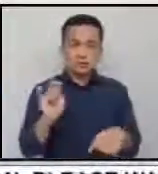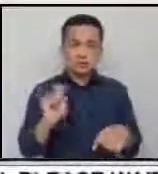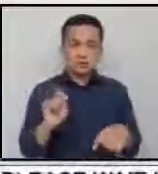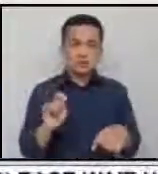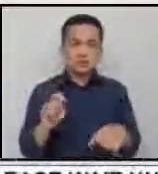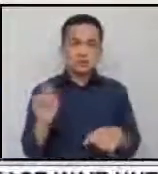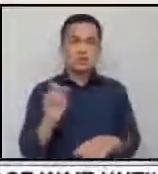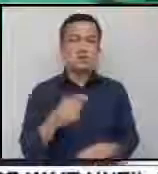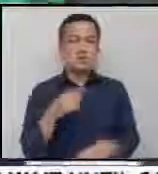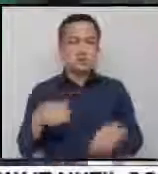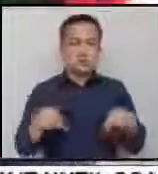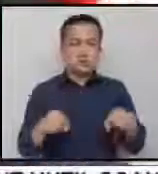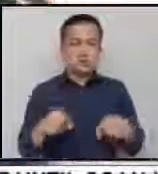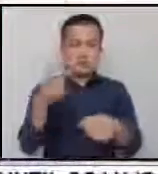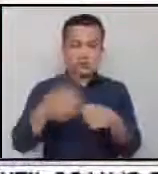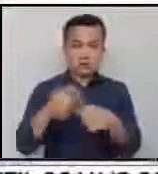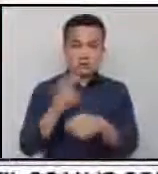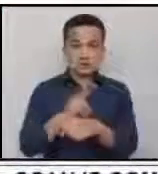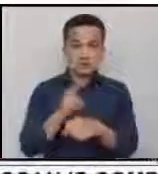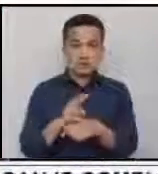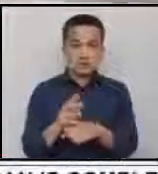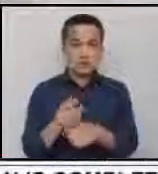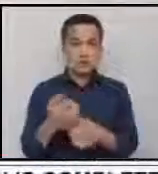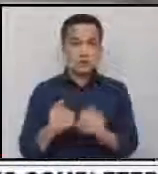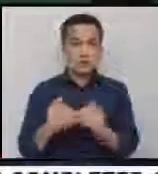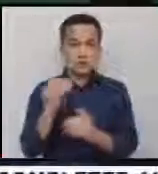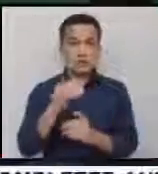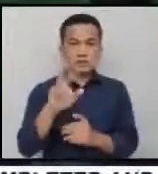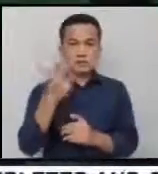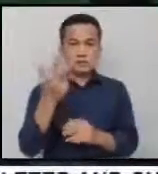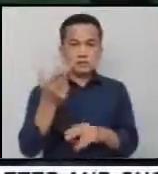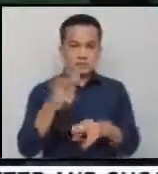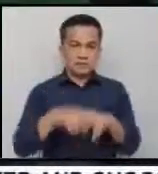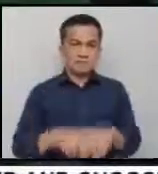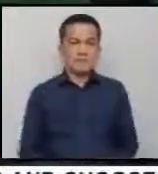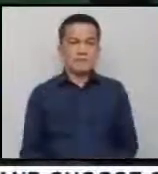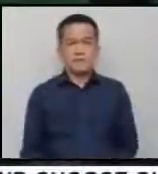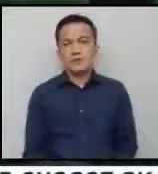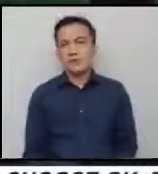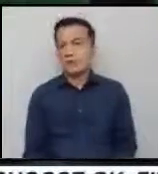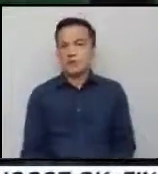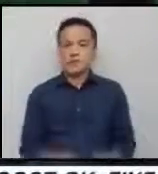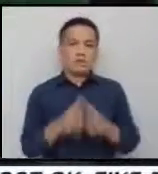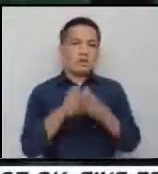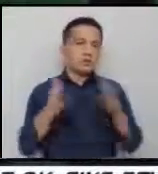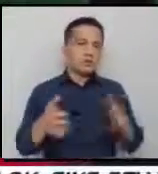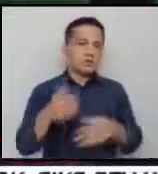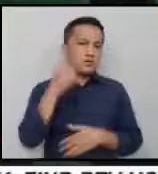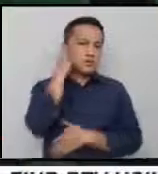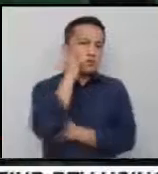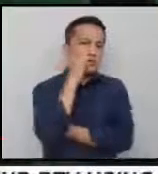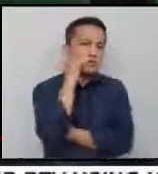ang gamit nila kung saan higit 3 piso ang itataas. Yung malaki kasi araw-araw kami